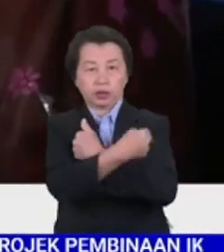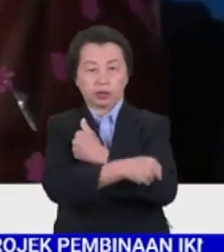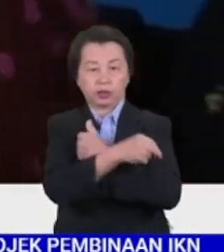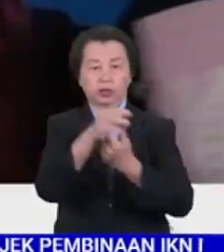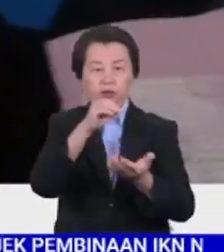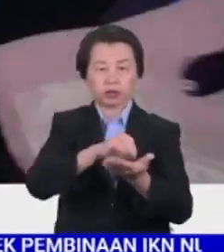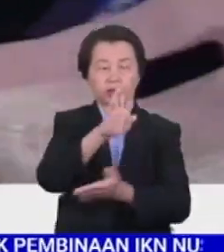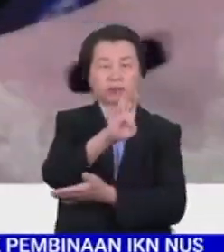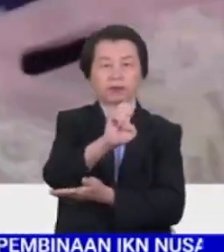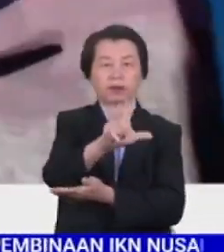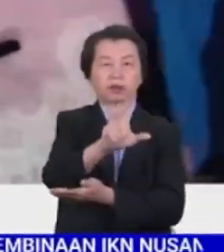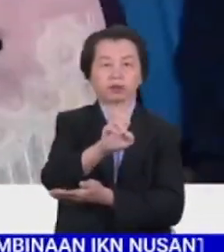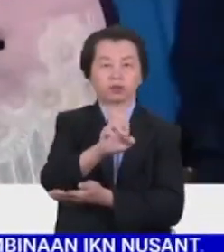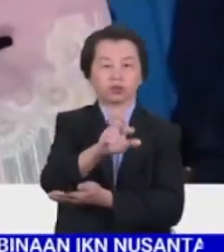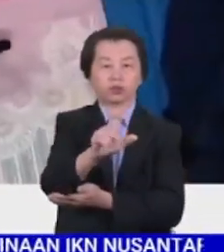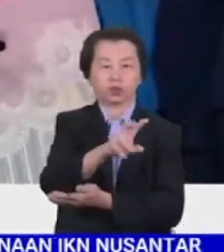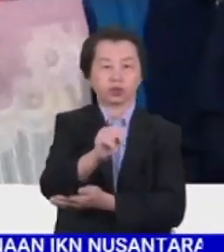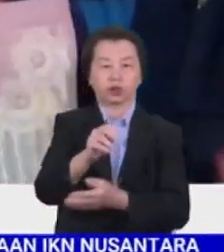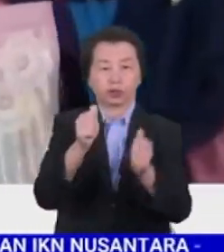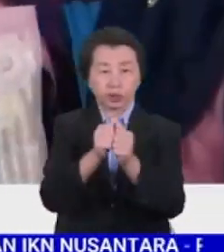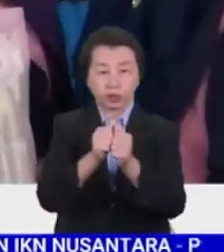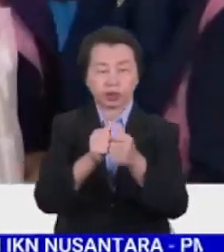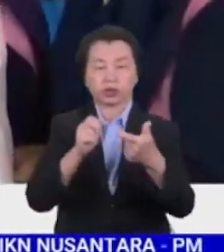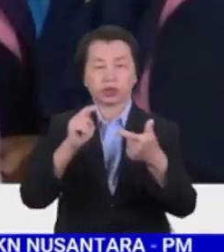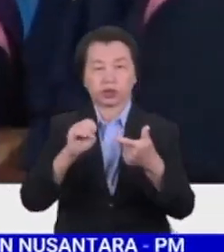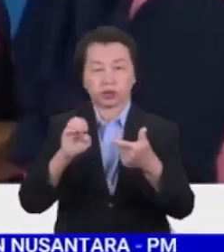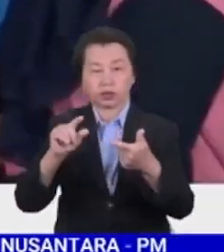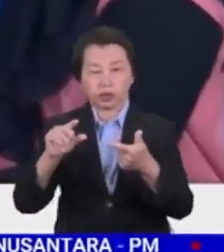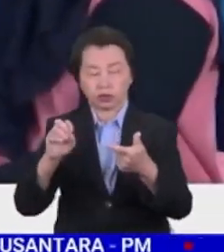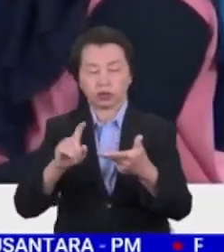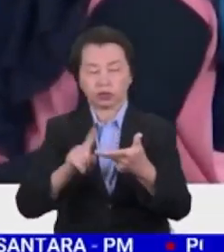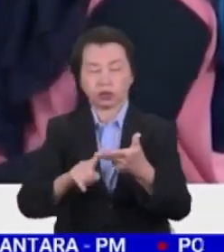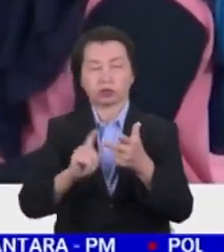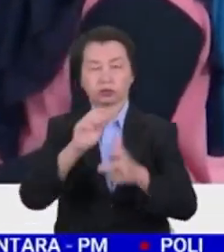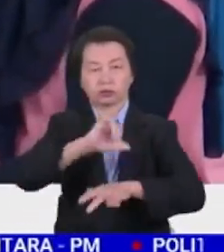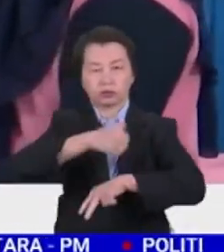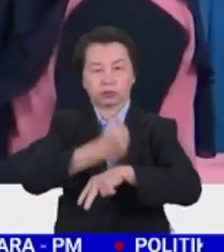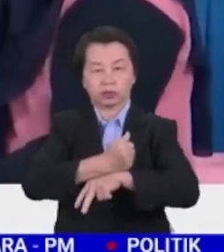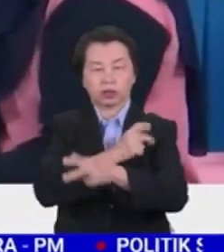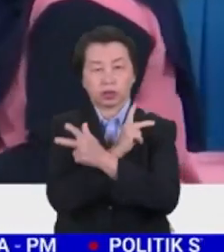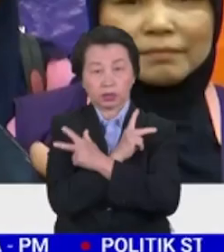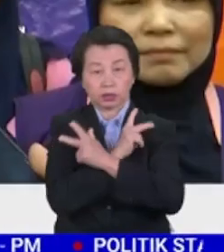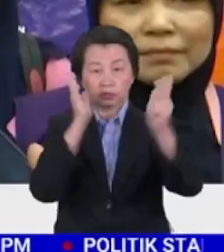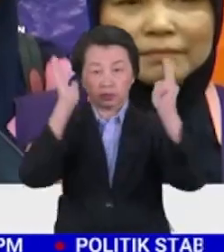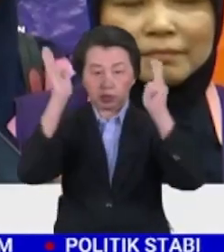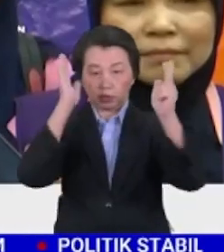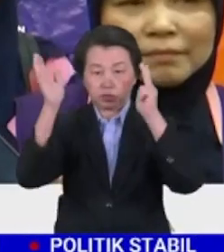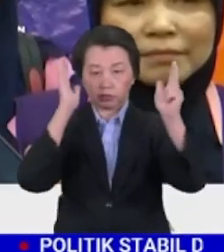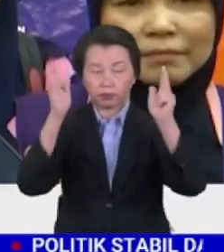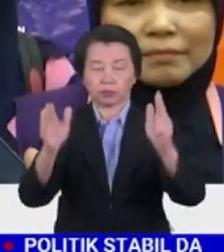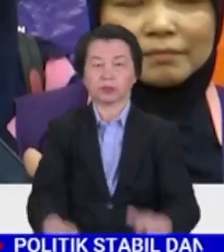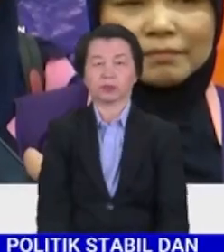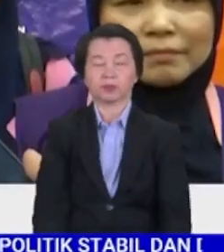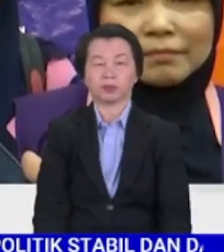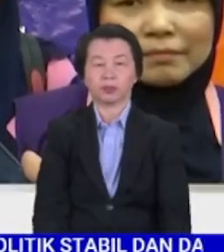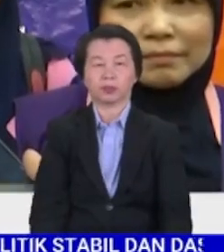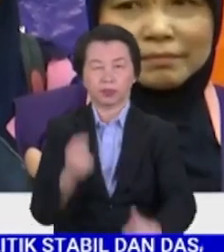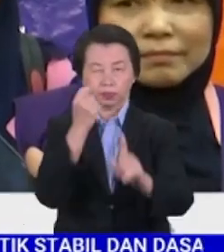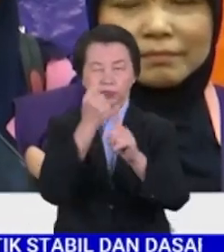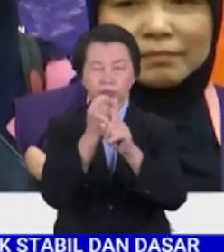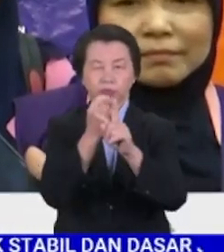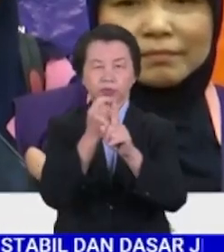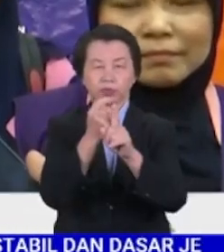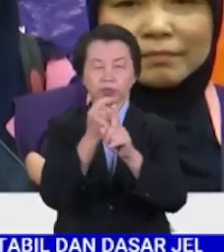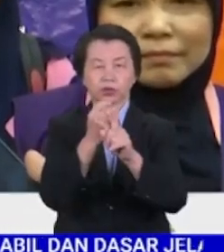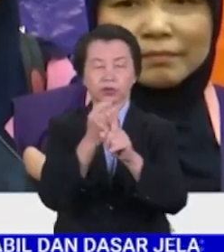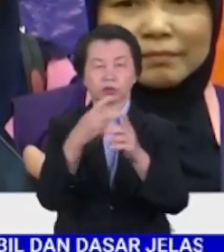di Beluran dengan kerjasama Badan Bukan Kerajaan Pertubuhan Anugerah Kasih Malaysia. Tujuan utama program